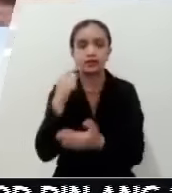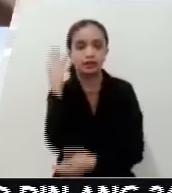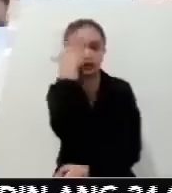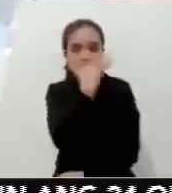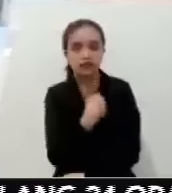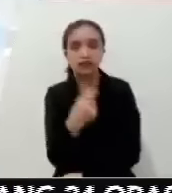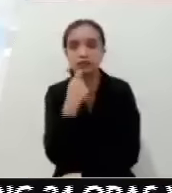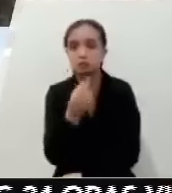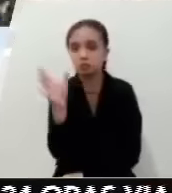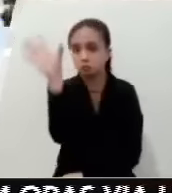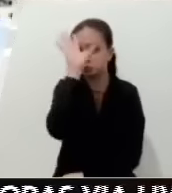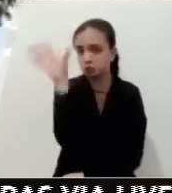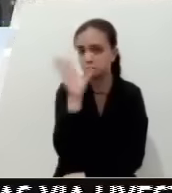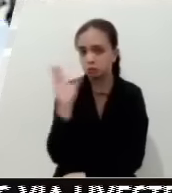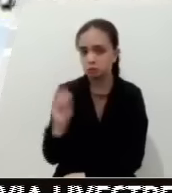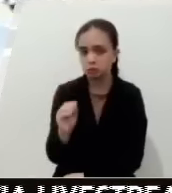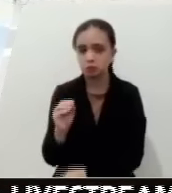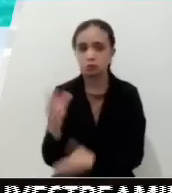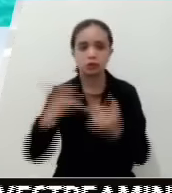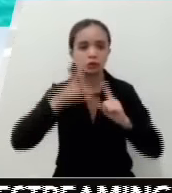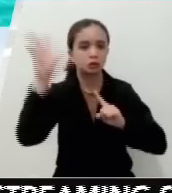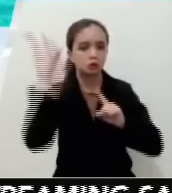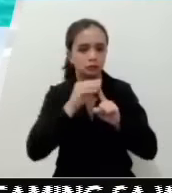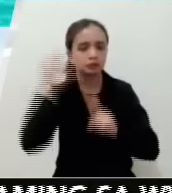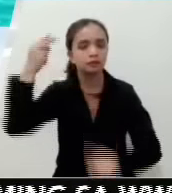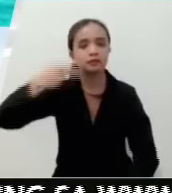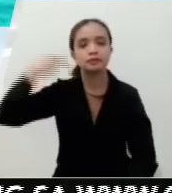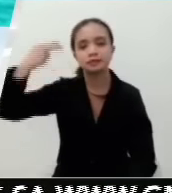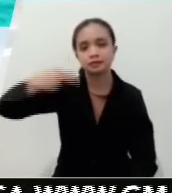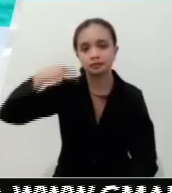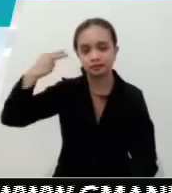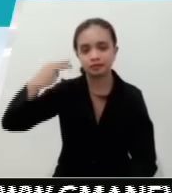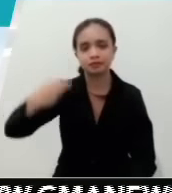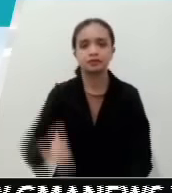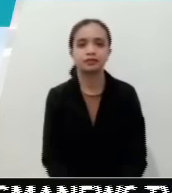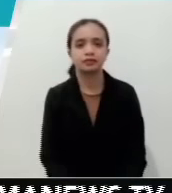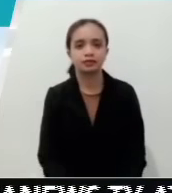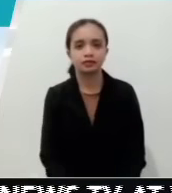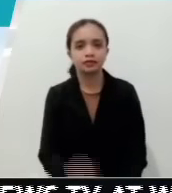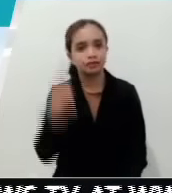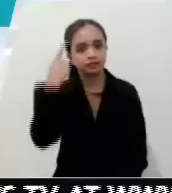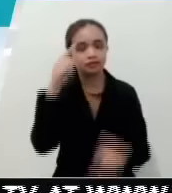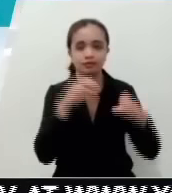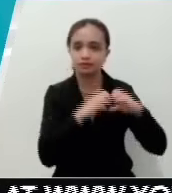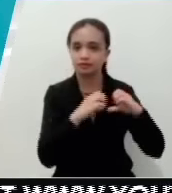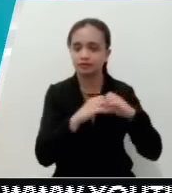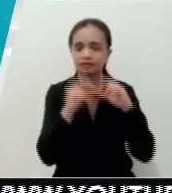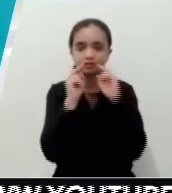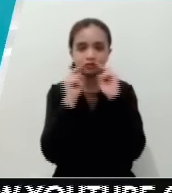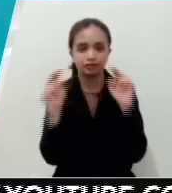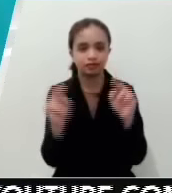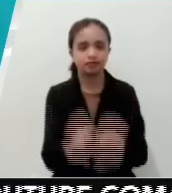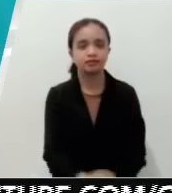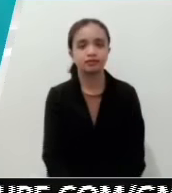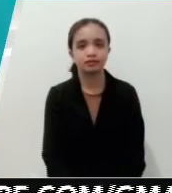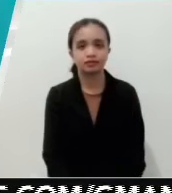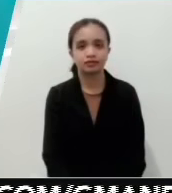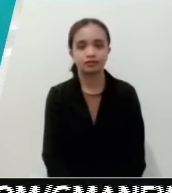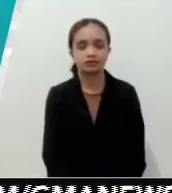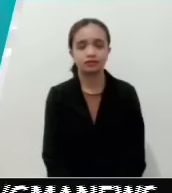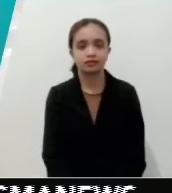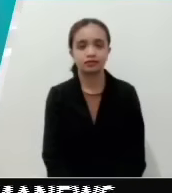pangangalaga sa kultura at kasaysayan sa lalawigan para sa GMA integrated news Jonathan Andal nakatutok